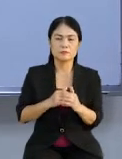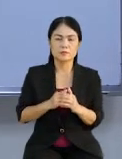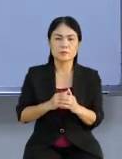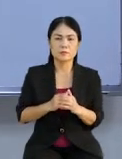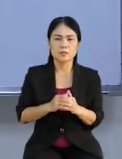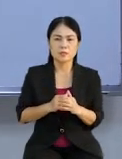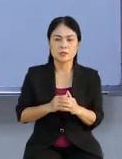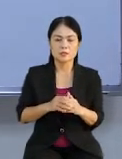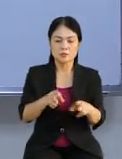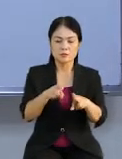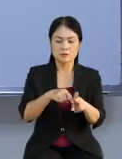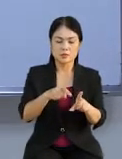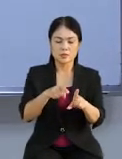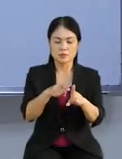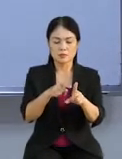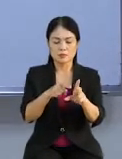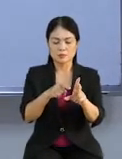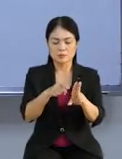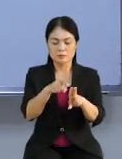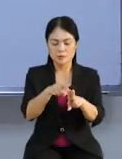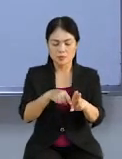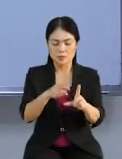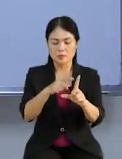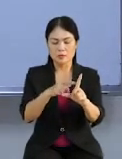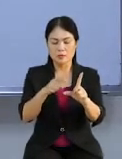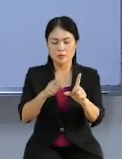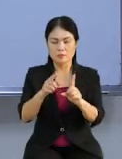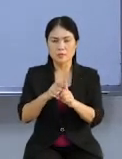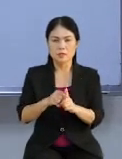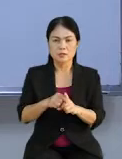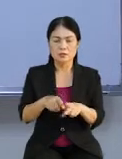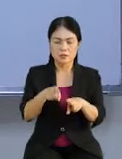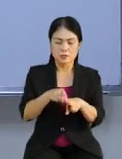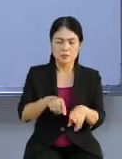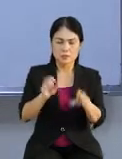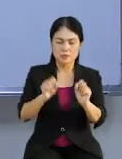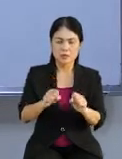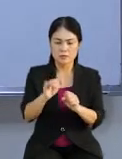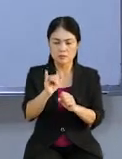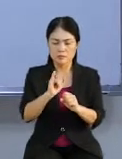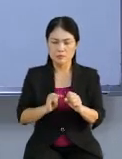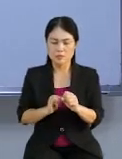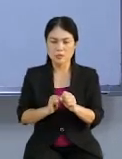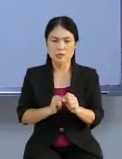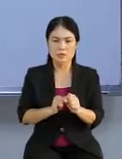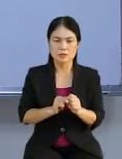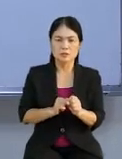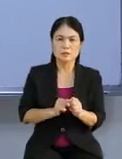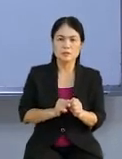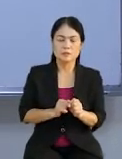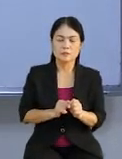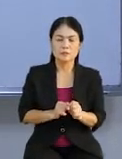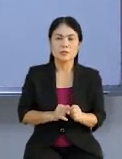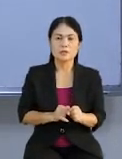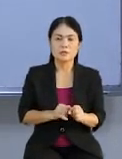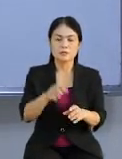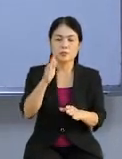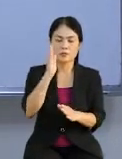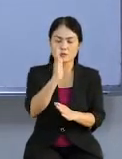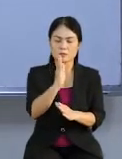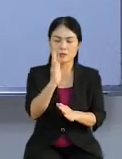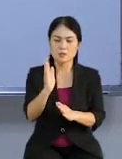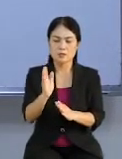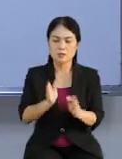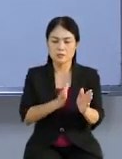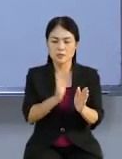để bà bàn toát cài bị xét từ lơ bàn toát những ai cú tròn che cọ bán để tròn cọ bán ai chô cọ bán